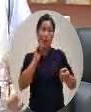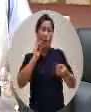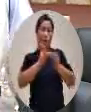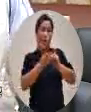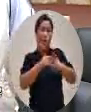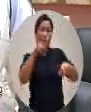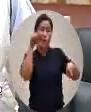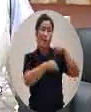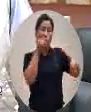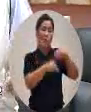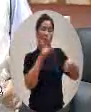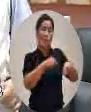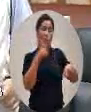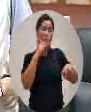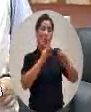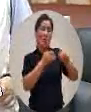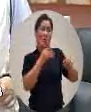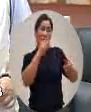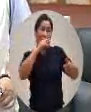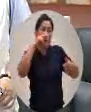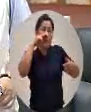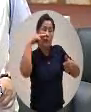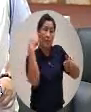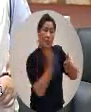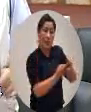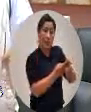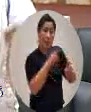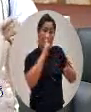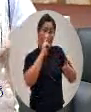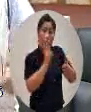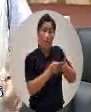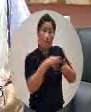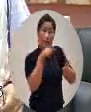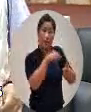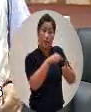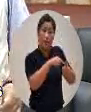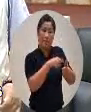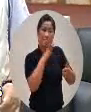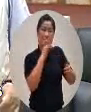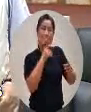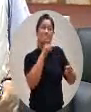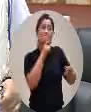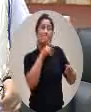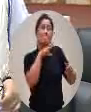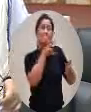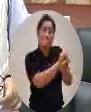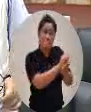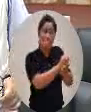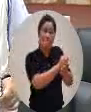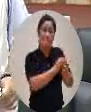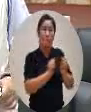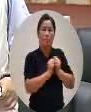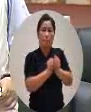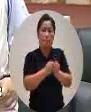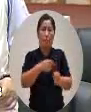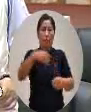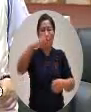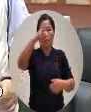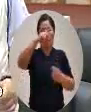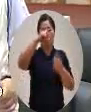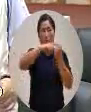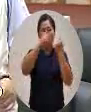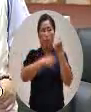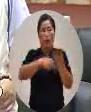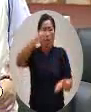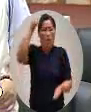合起來,栽贈栽贈性侵案結果,一審的時候被判